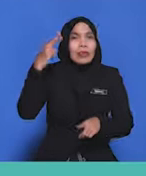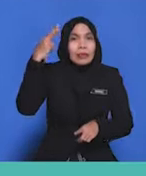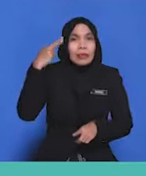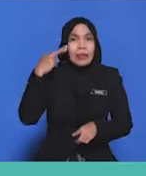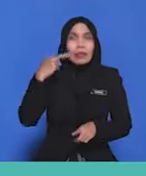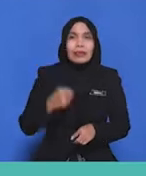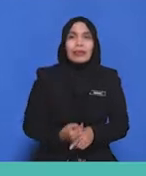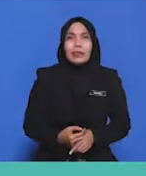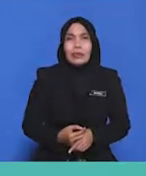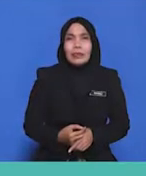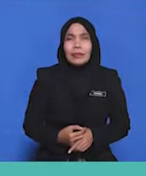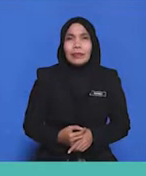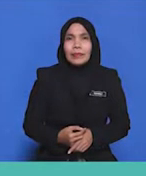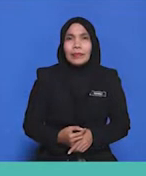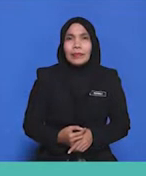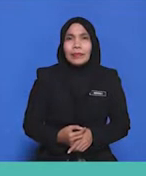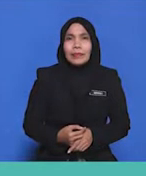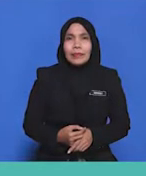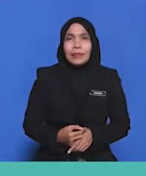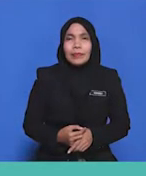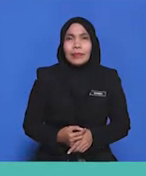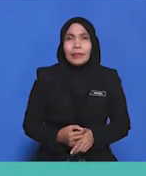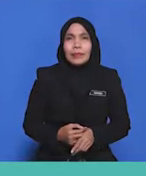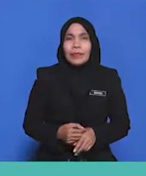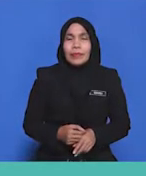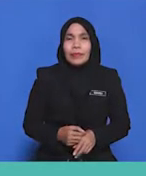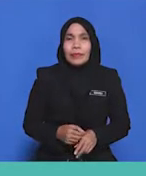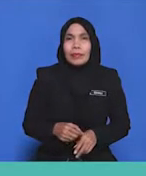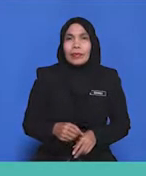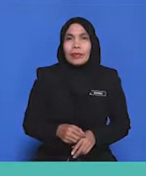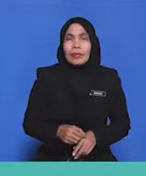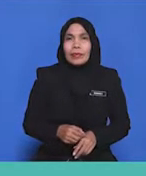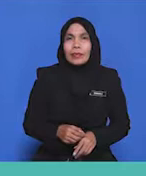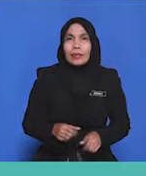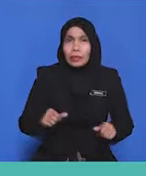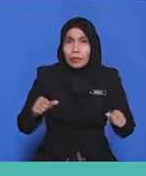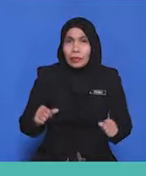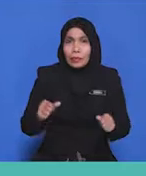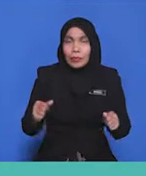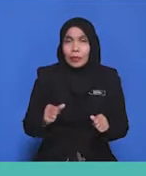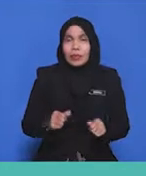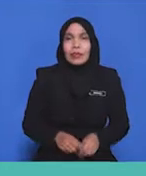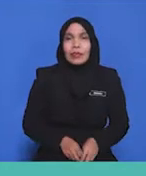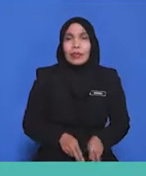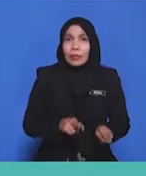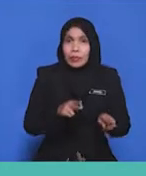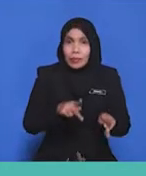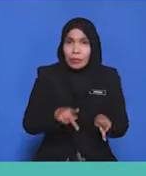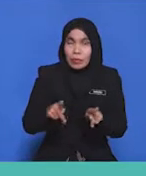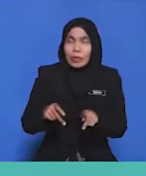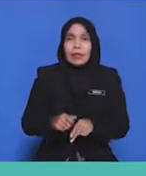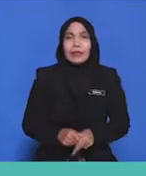contoh, untuk ejen komuniti boleh dikaitkan dengan penganjuran program pelbagai sukan